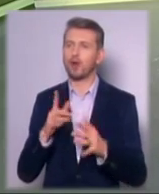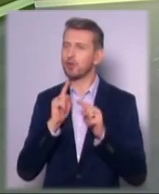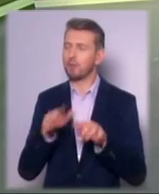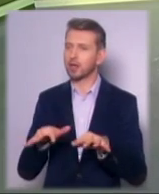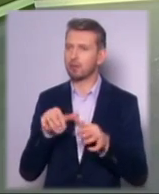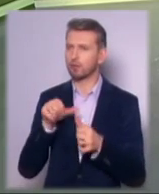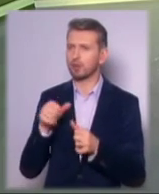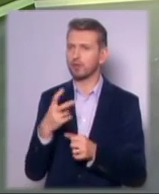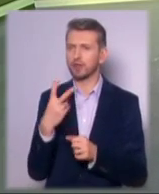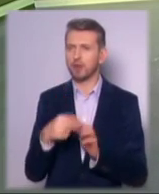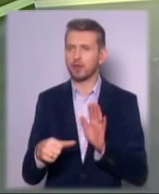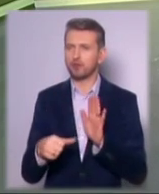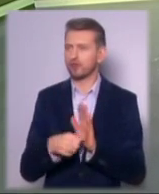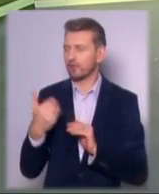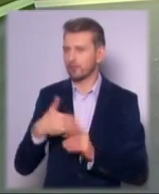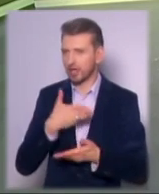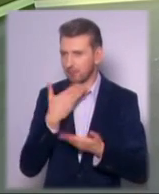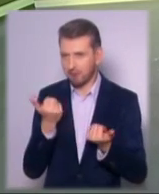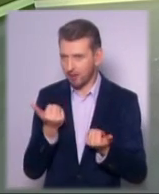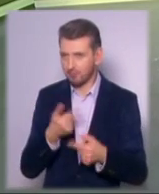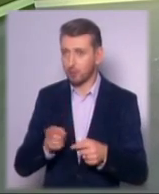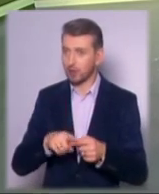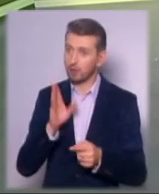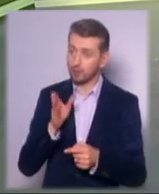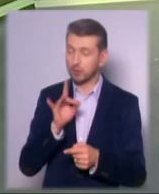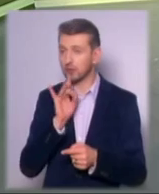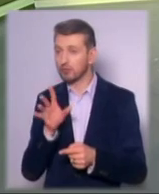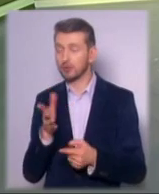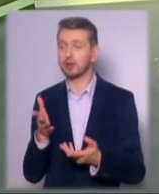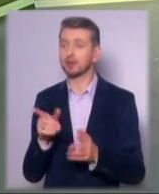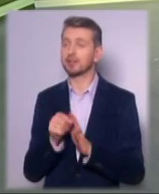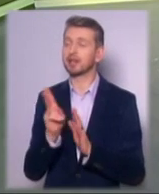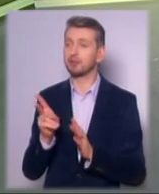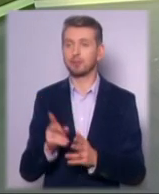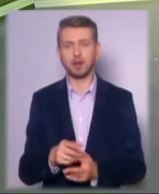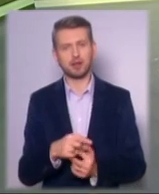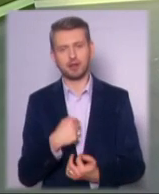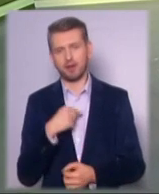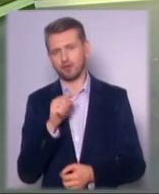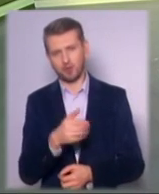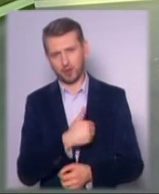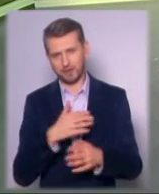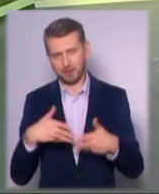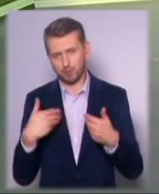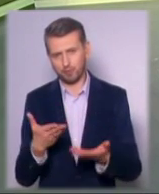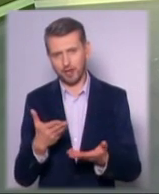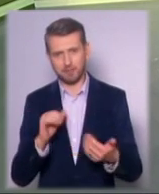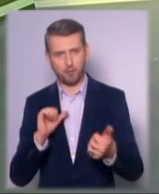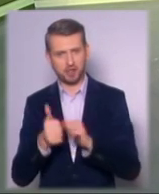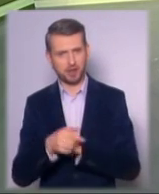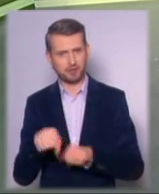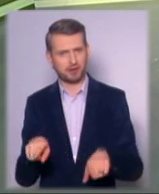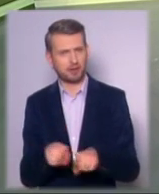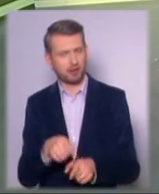особливо 226 вже немає. Про це будете говорити і з ким? Влада, я тобі хотів запропонувати, мабуть, помінятися, бо ти так